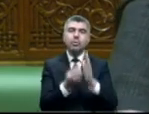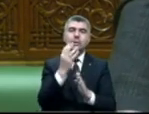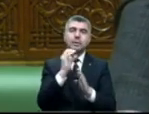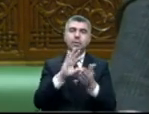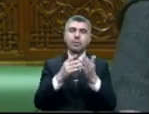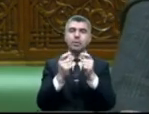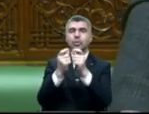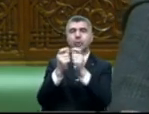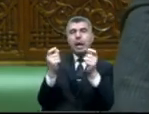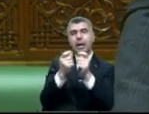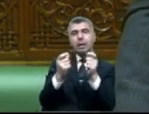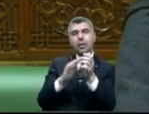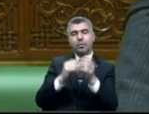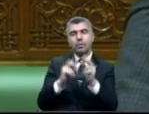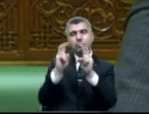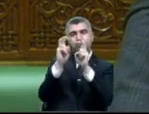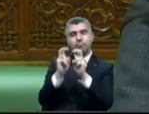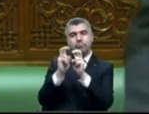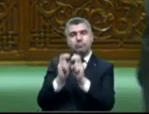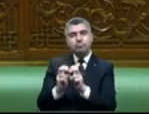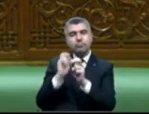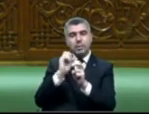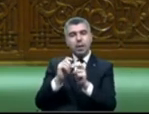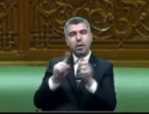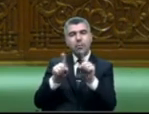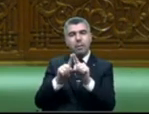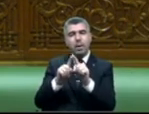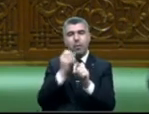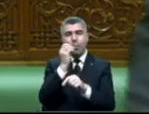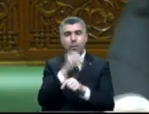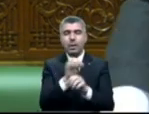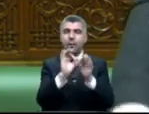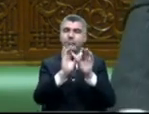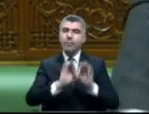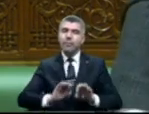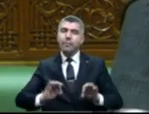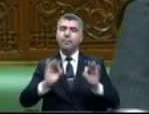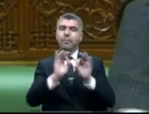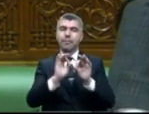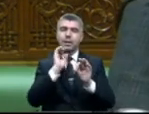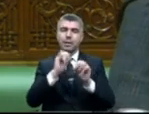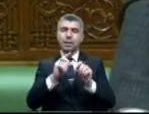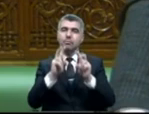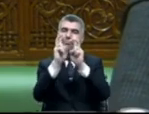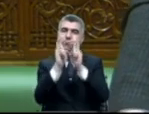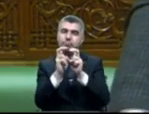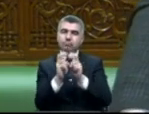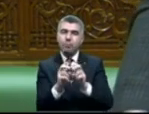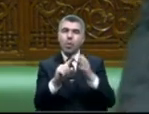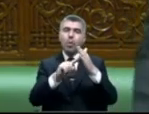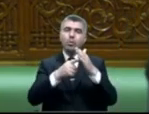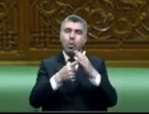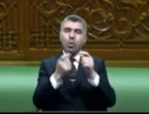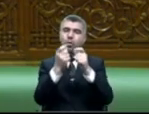بين هذه الشركات، وبالتالي تقليل بصمتها الكربونية مما يسمح بخفض تكلفة الكهرباء للشركات،